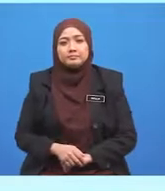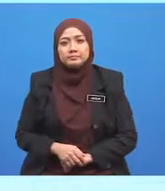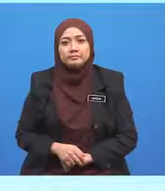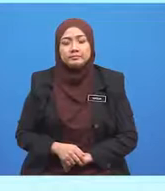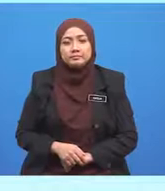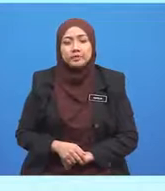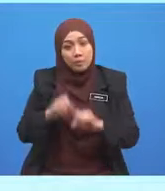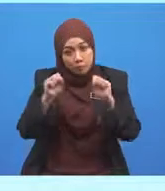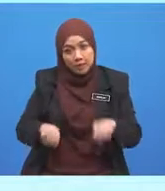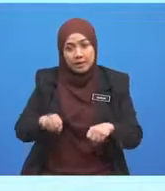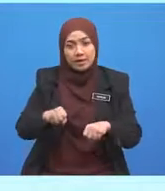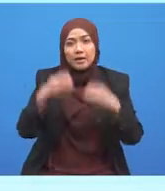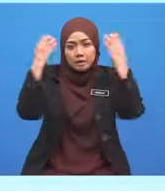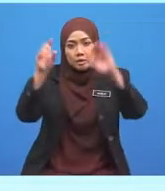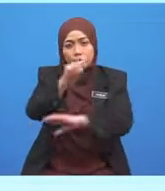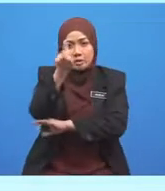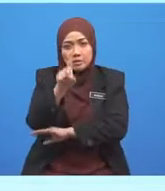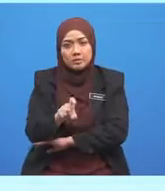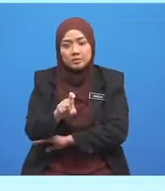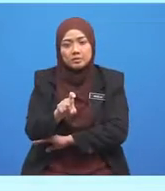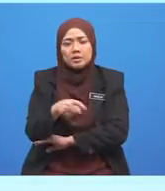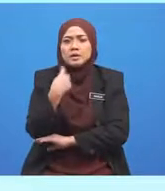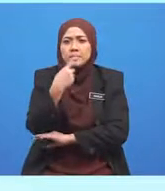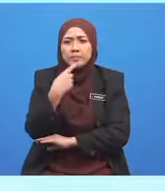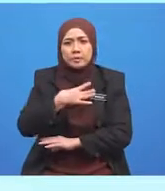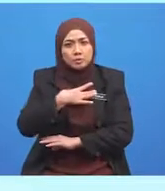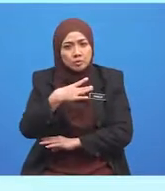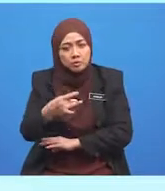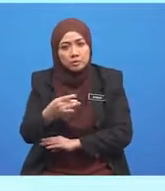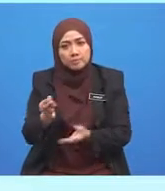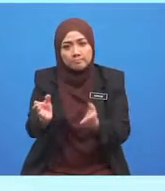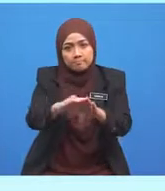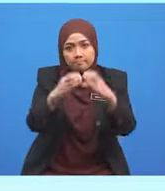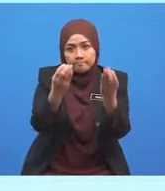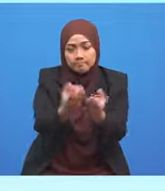Boleh cikgu tanya, siapa suka kumpul wang kertas?